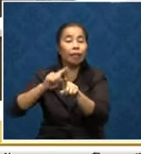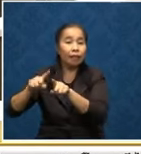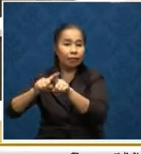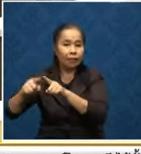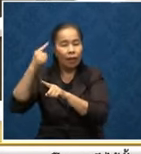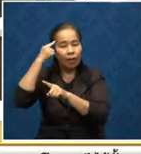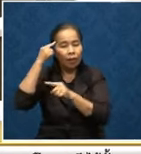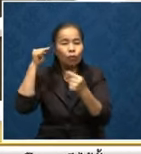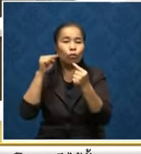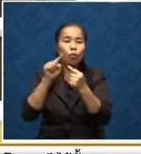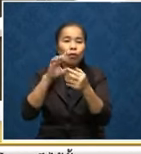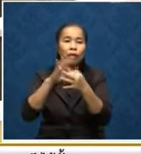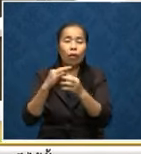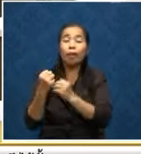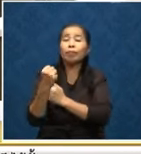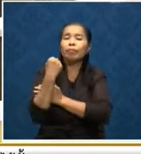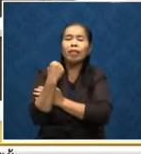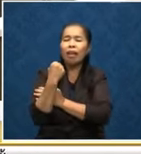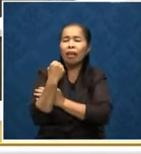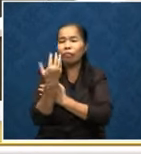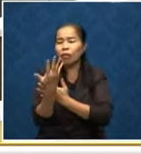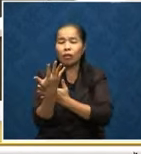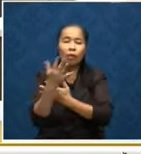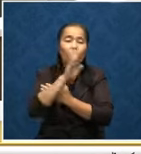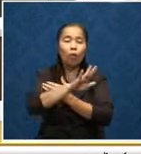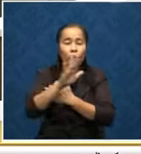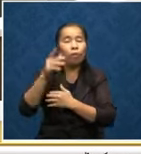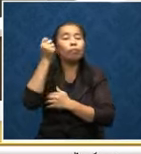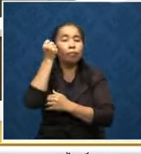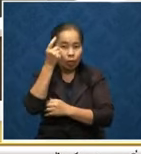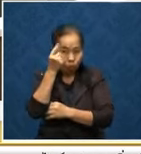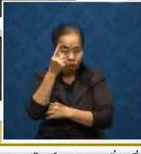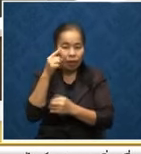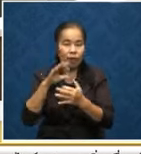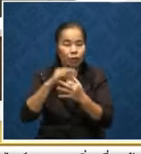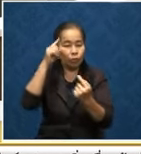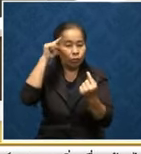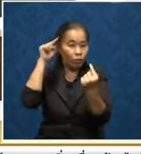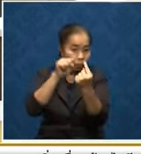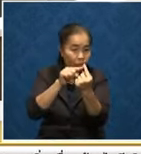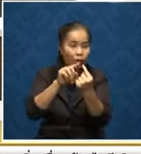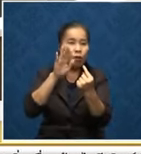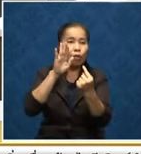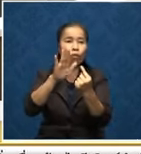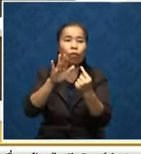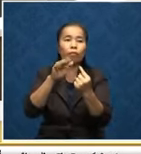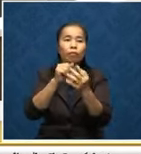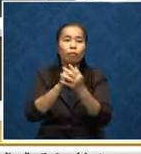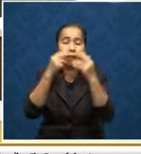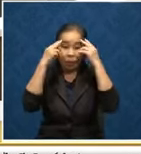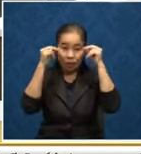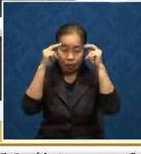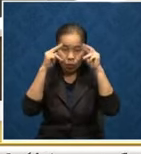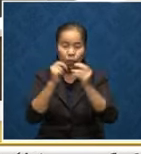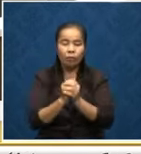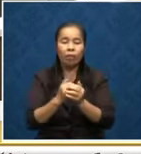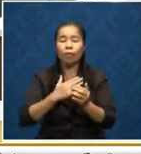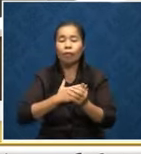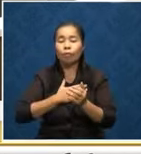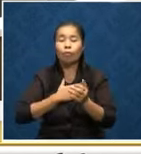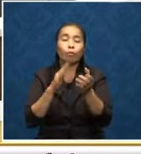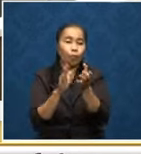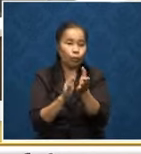ษาอำนาจอะไรก็ดีก็คงจะได้เข้าใจเจตจำนงของท่านอดีตนายกรัฐมนตรีขอแสดงความชื่นชม